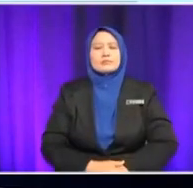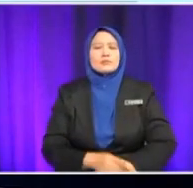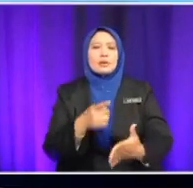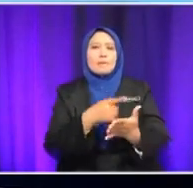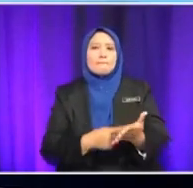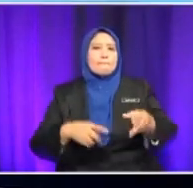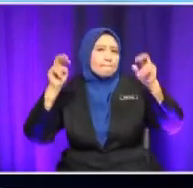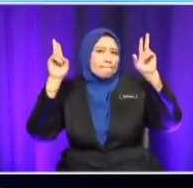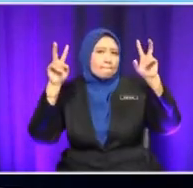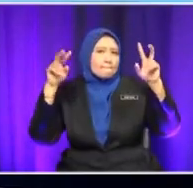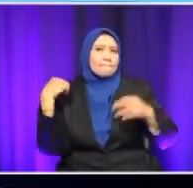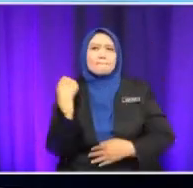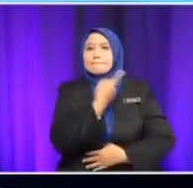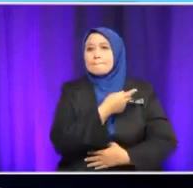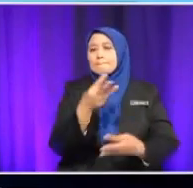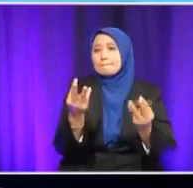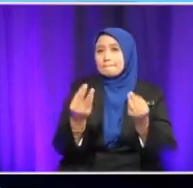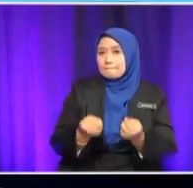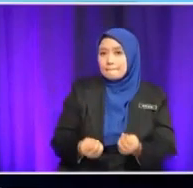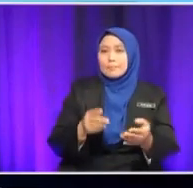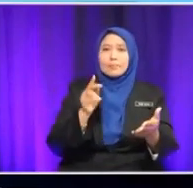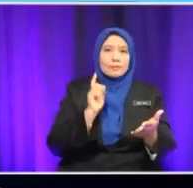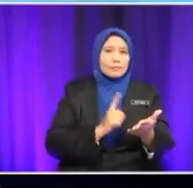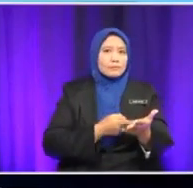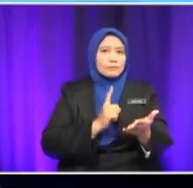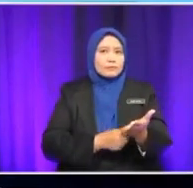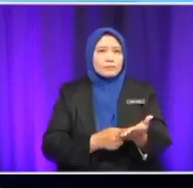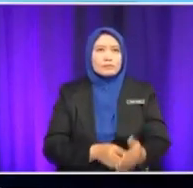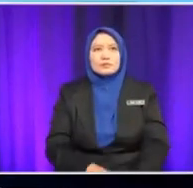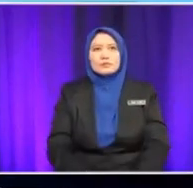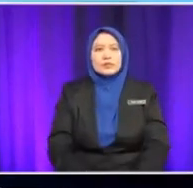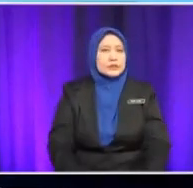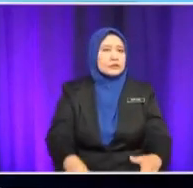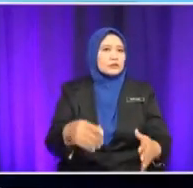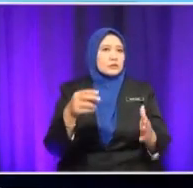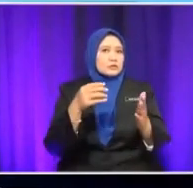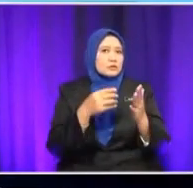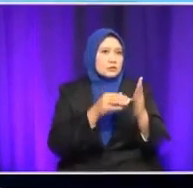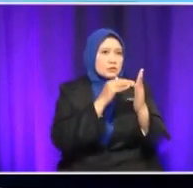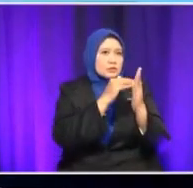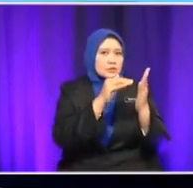Hari ini kita ke bincangkan tentang eventry kecerdasan berbagai